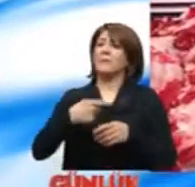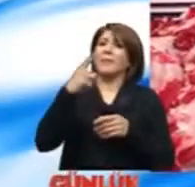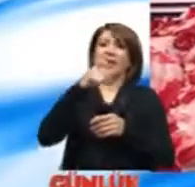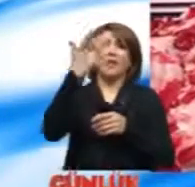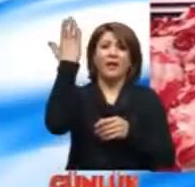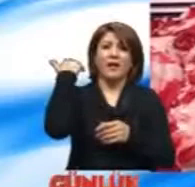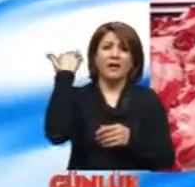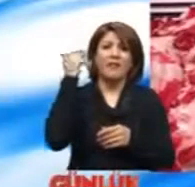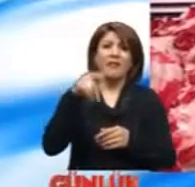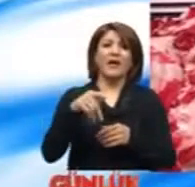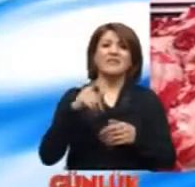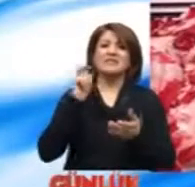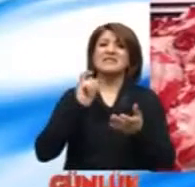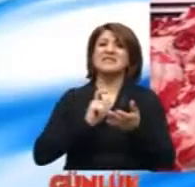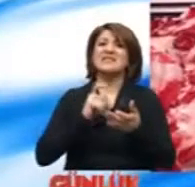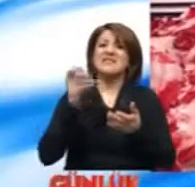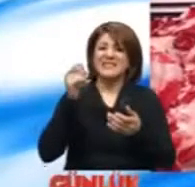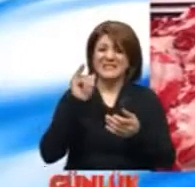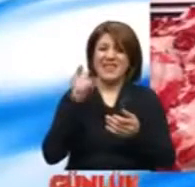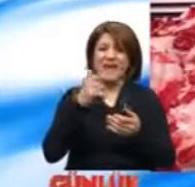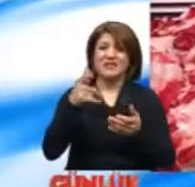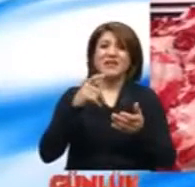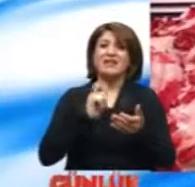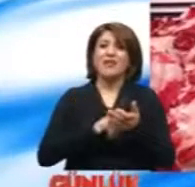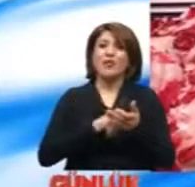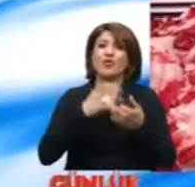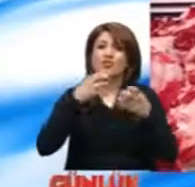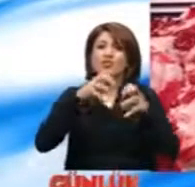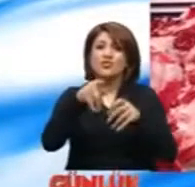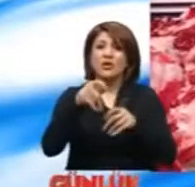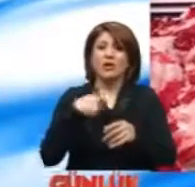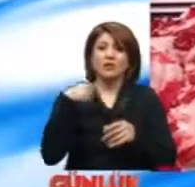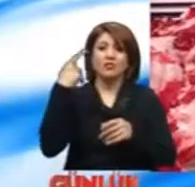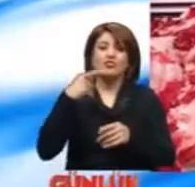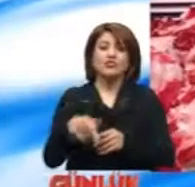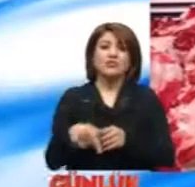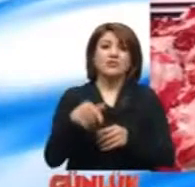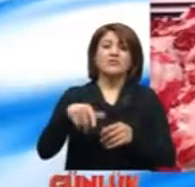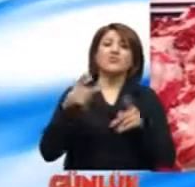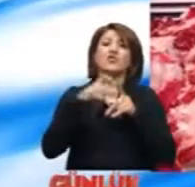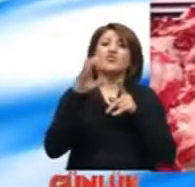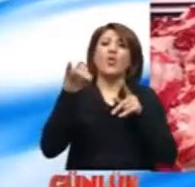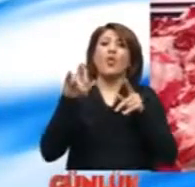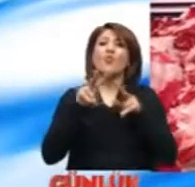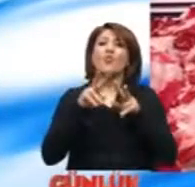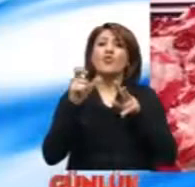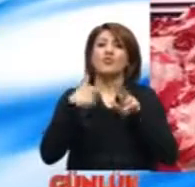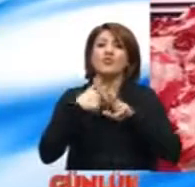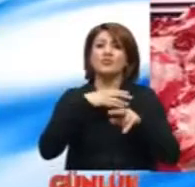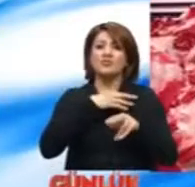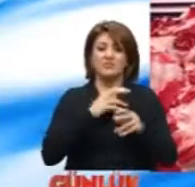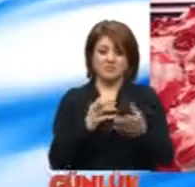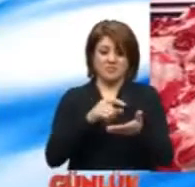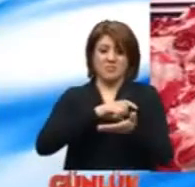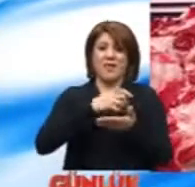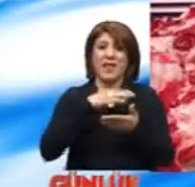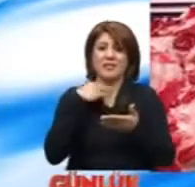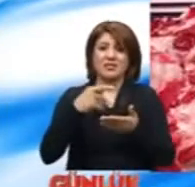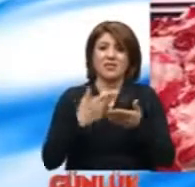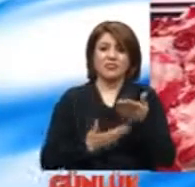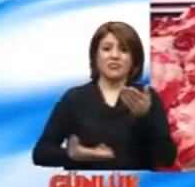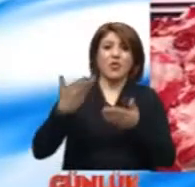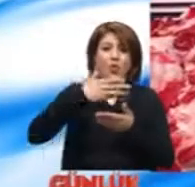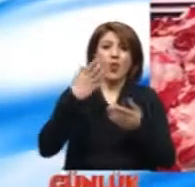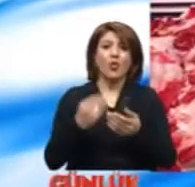Çin bu sefer de sahte kırmızı et skandalıyla sarsıldı. Çin'de domuz bifteği fiyatlarının artması üzerine sahte biftekler piyasaya